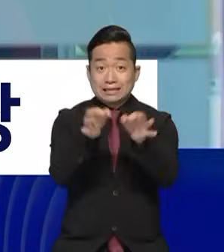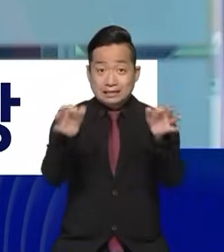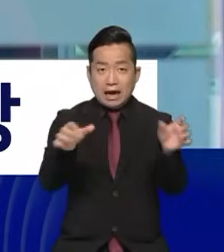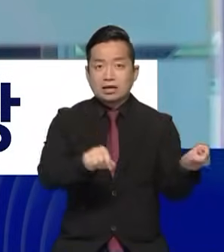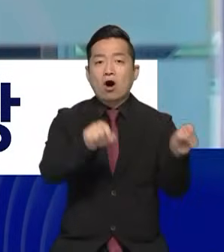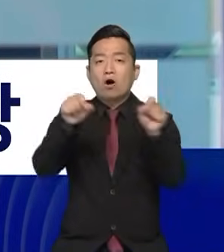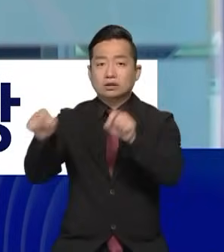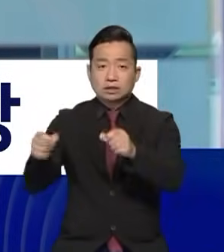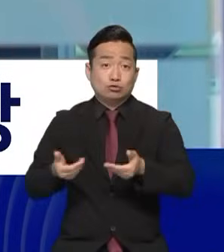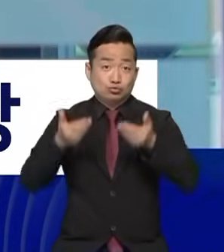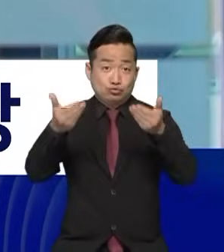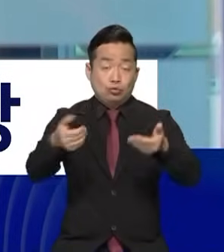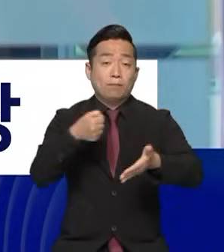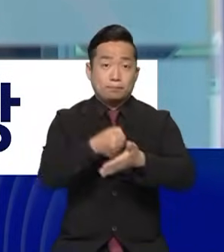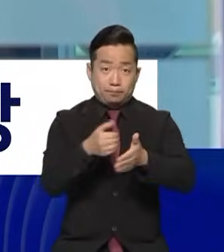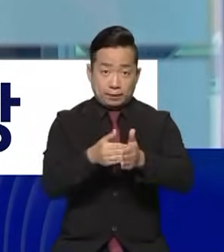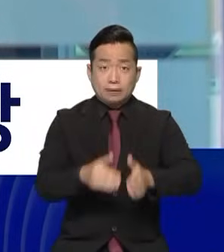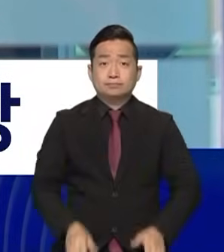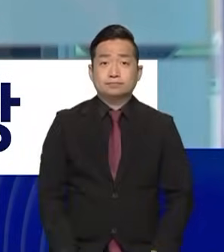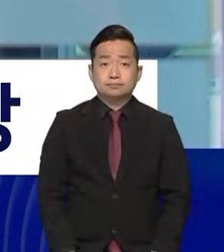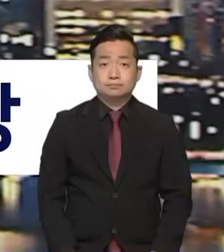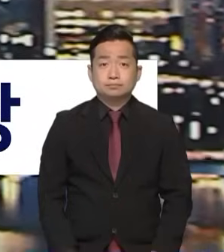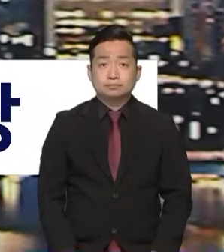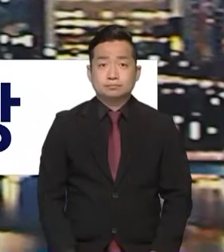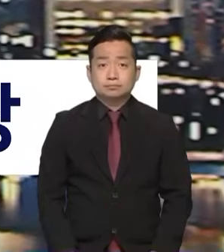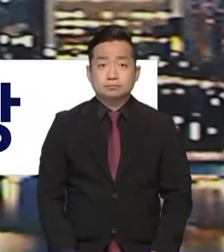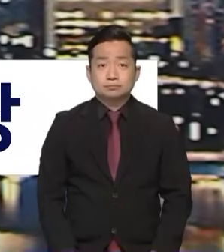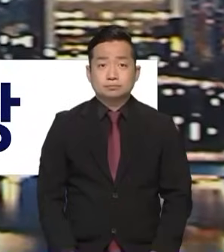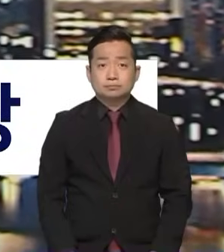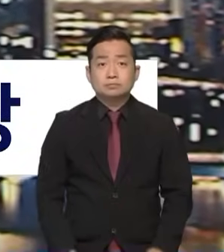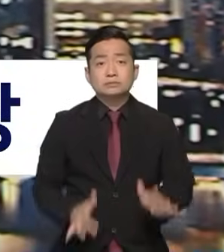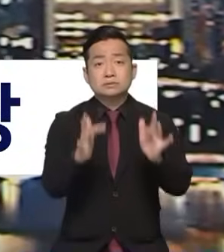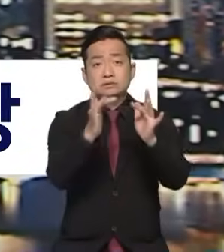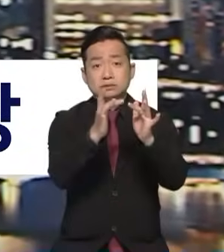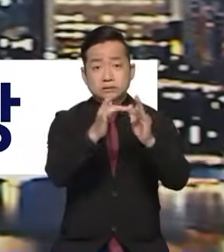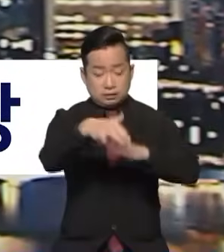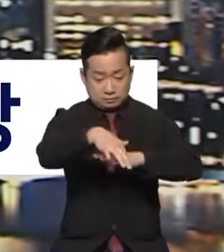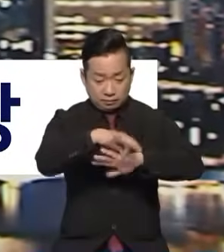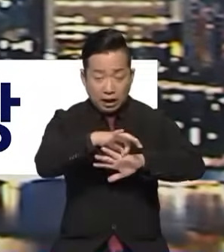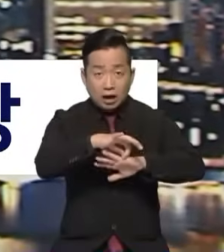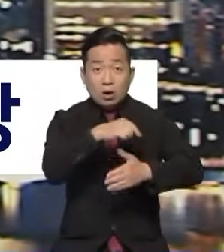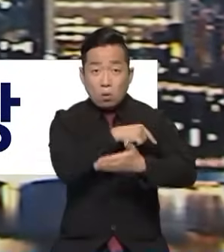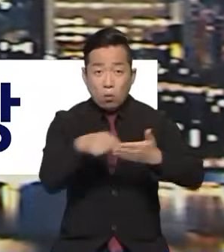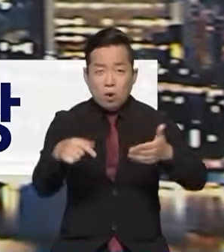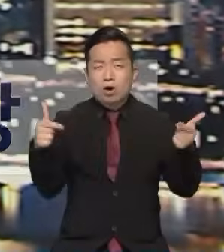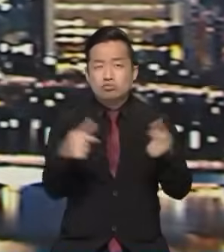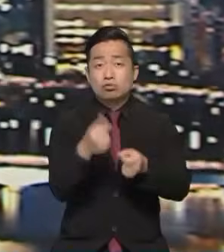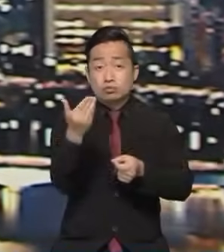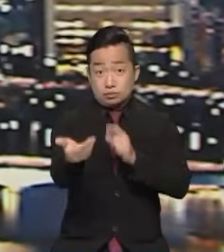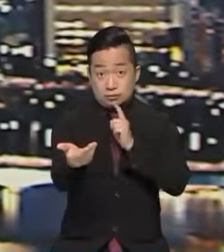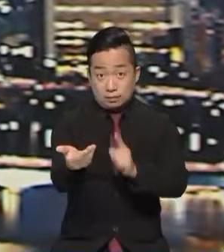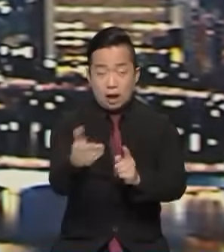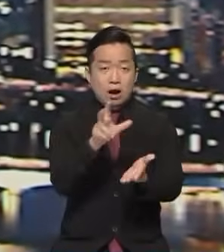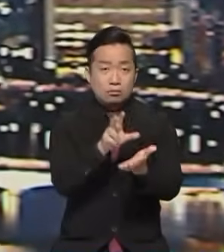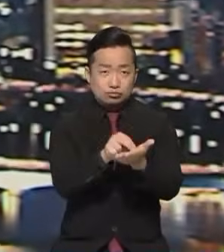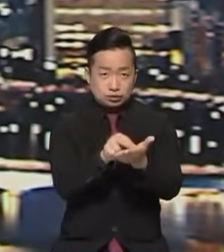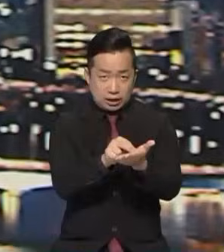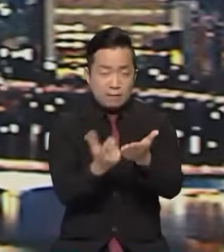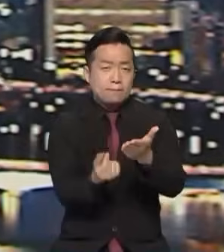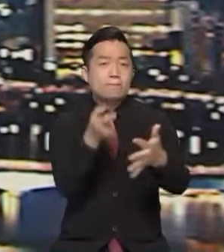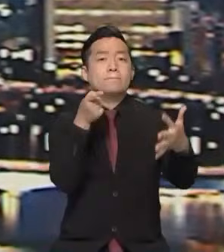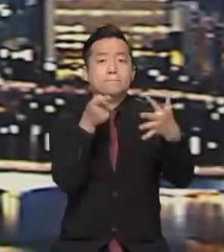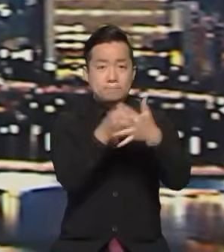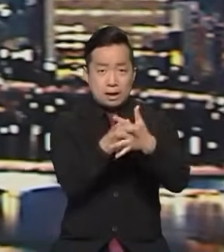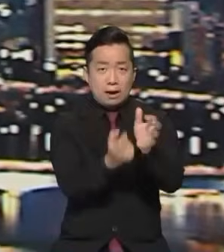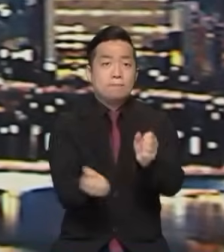연장하기로 늘려주기로 했습니다. 근데 전산장애 때문에 생긴 불이익을 없애겠다는 건데 사실 이런 것보다 문제의 핵심 원인, 이